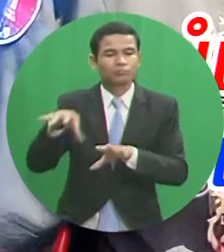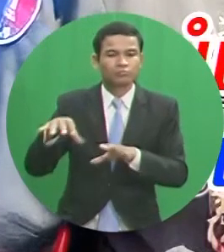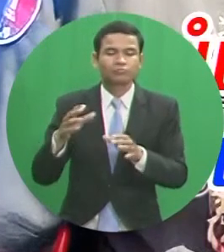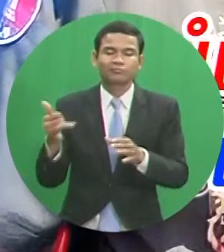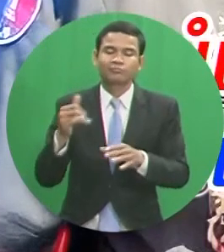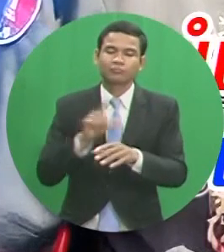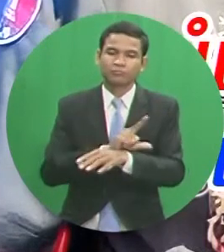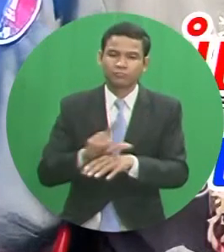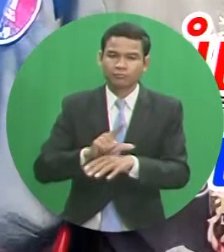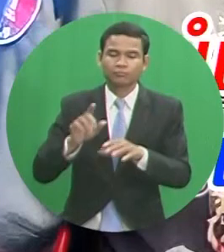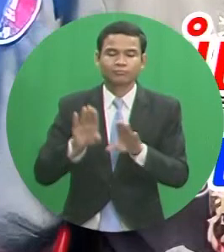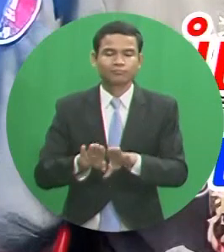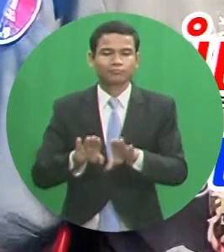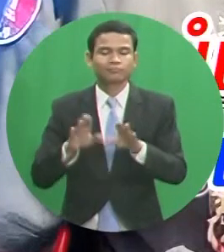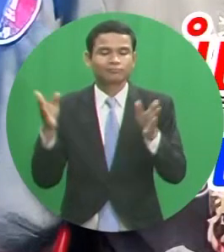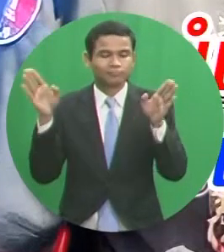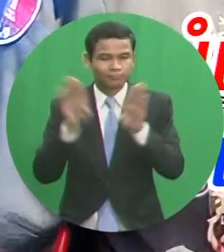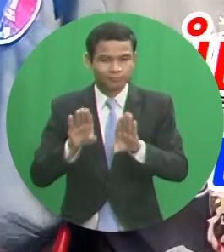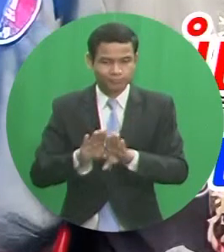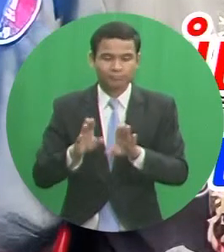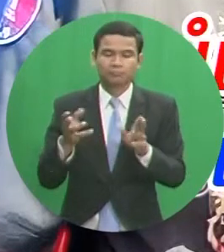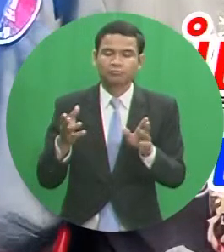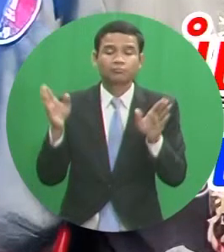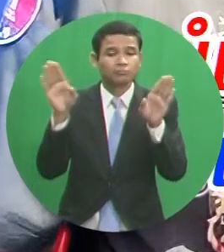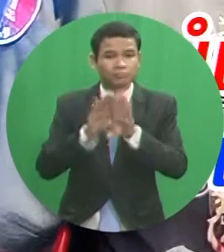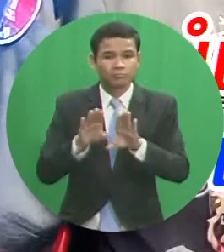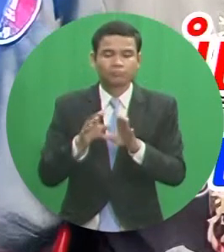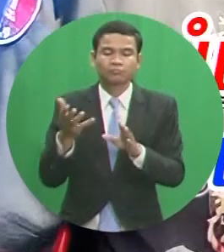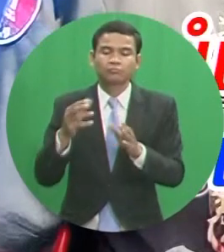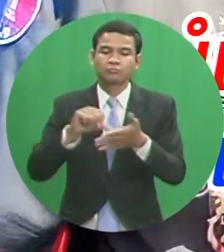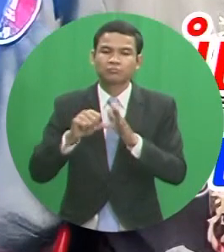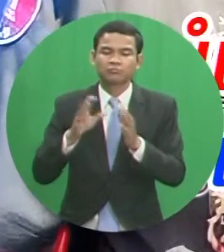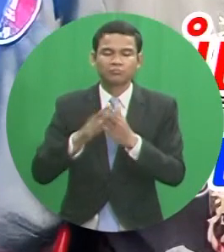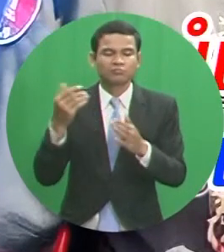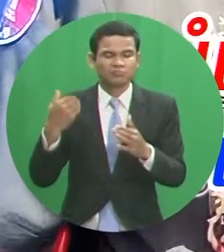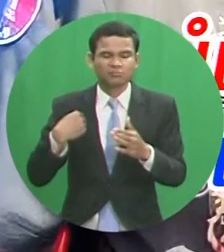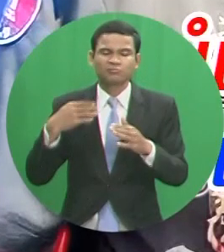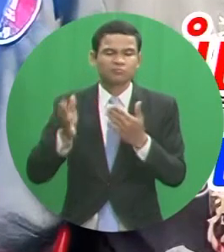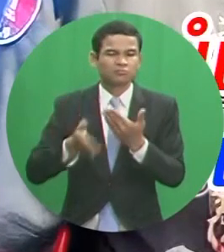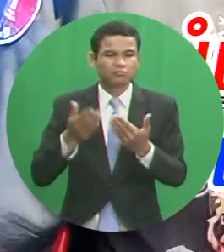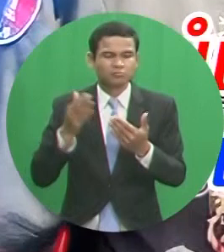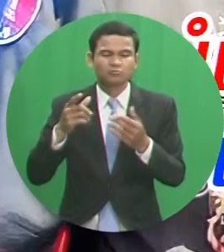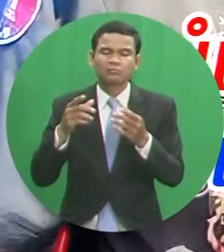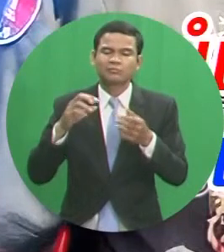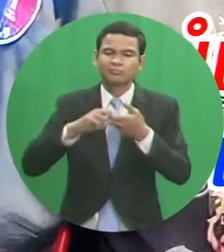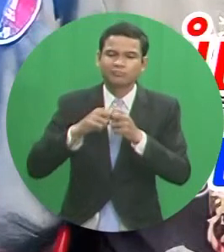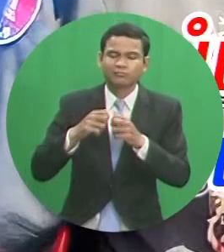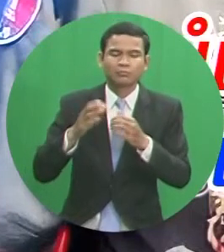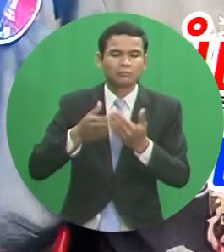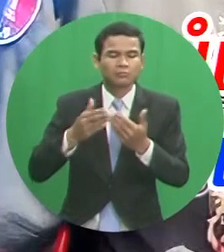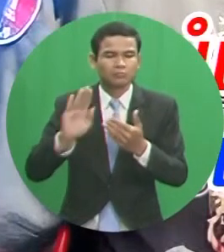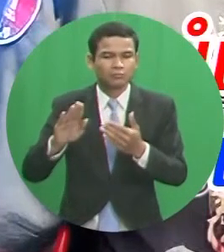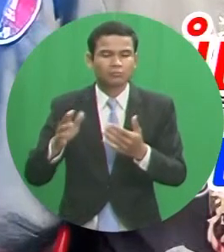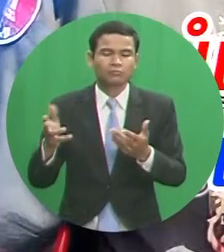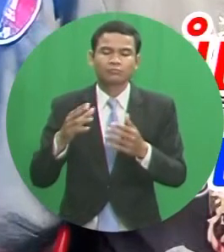អាជីវកម្មដែលយើងត្រូវបិទតំបន់ដែលយើងត្រូវបិទគឺមិនមែនជារឿងតូចតាចទេសម្រាប់ជីវភាពរបស់ប្រជាពលរដ្